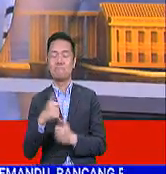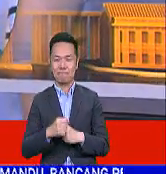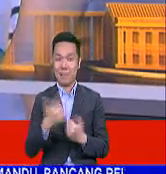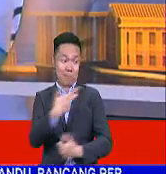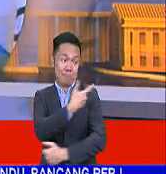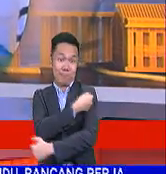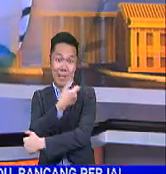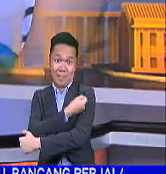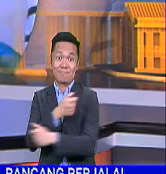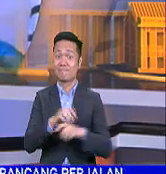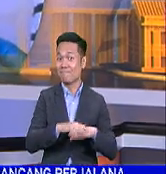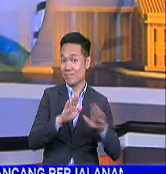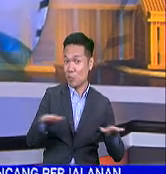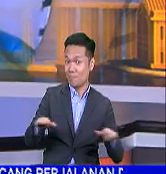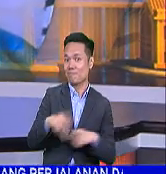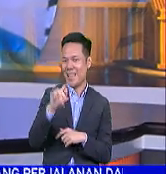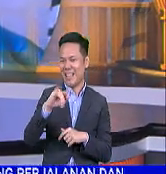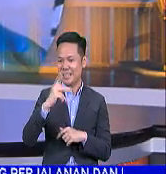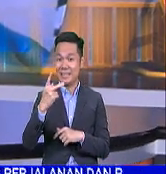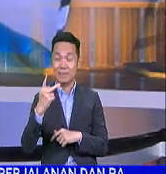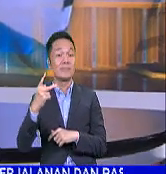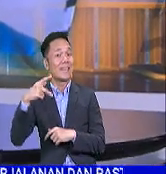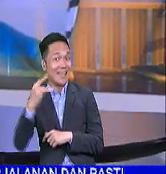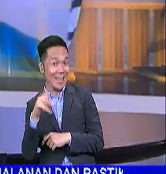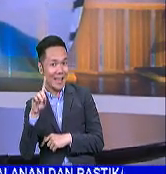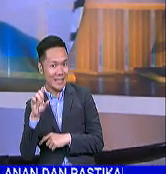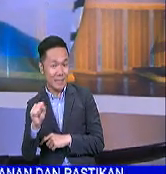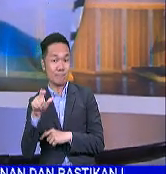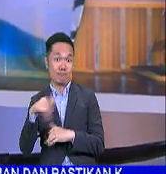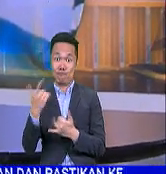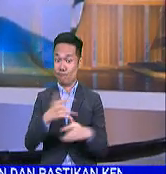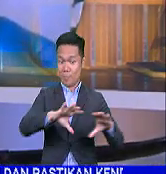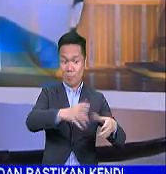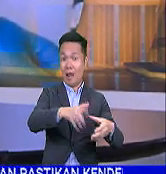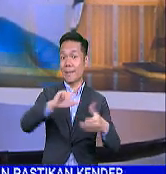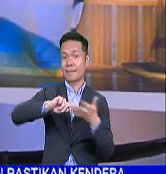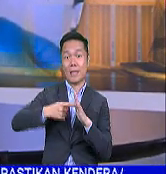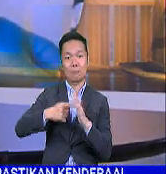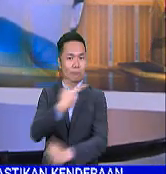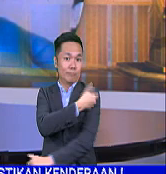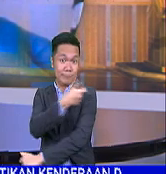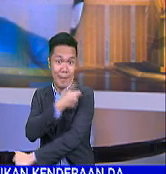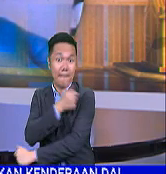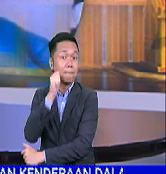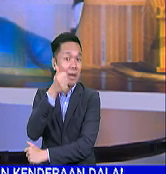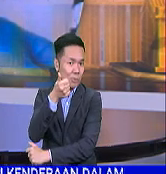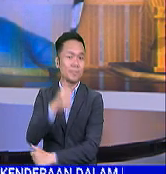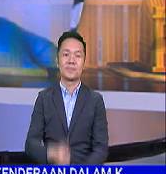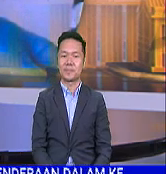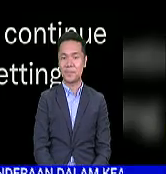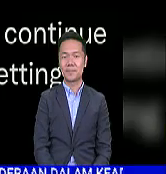kebangsaan kanak-kanak PIC Kids. Vaksinasi untuk kelompok itu bakal bermula esok.